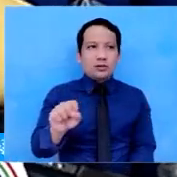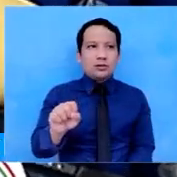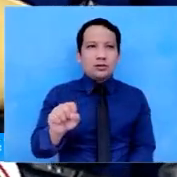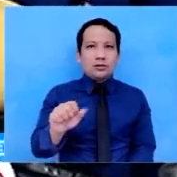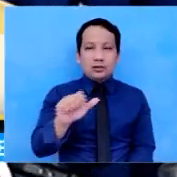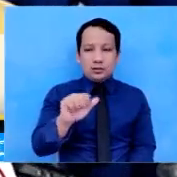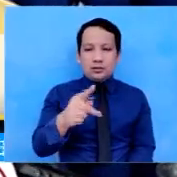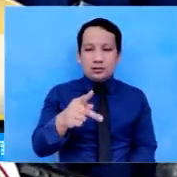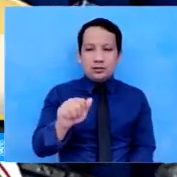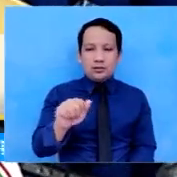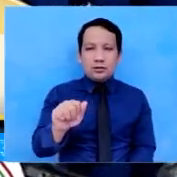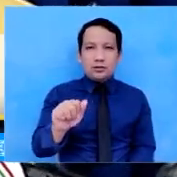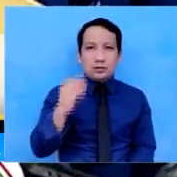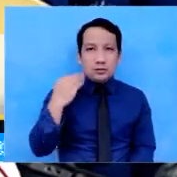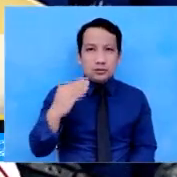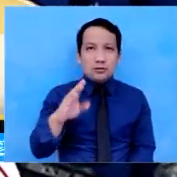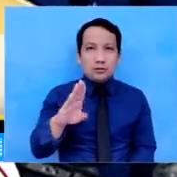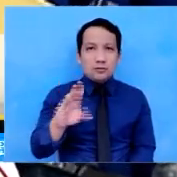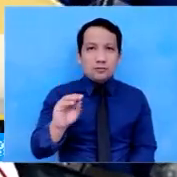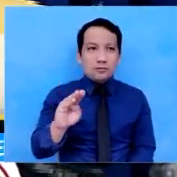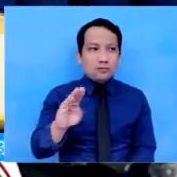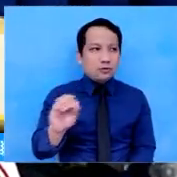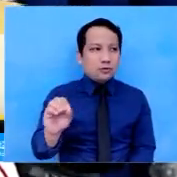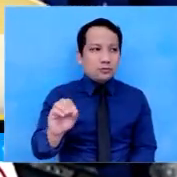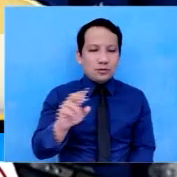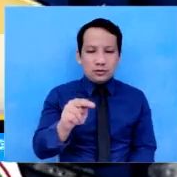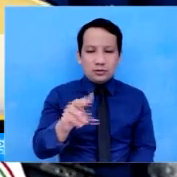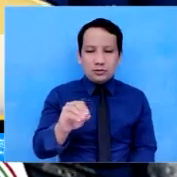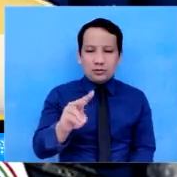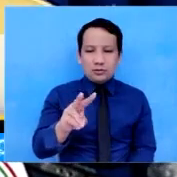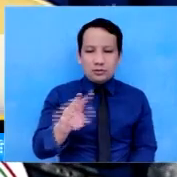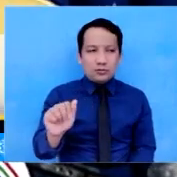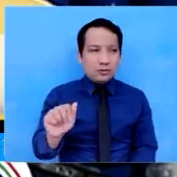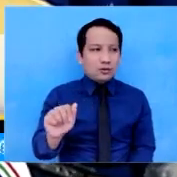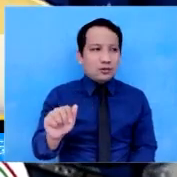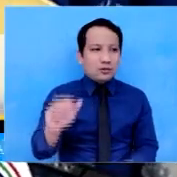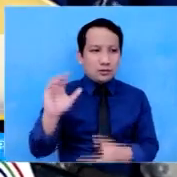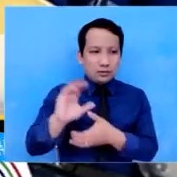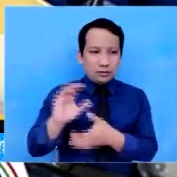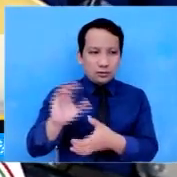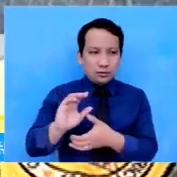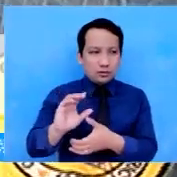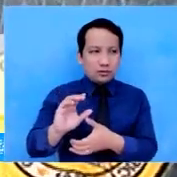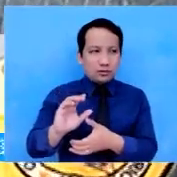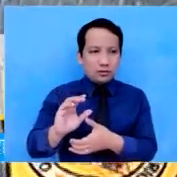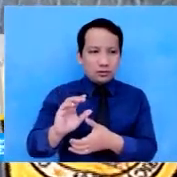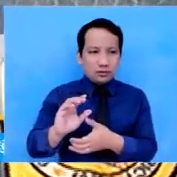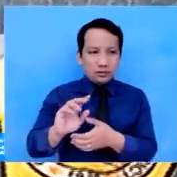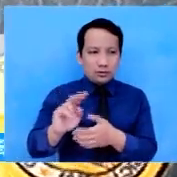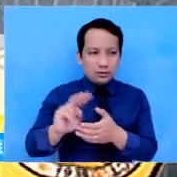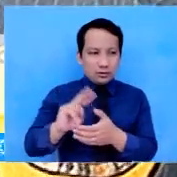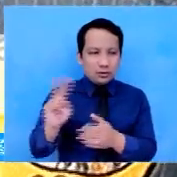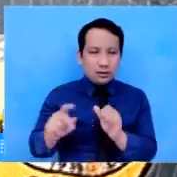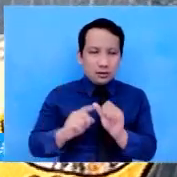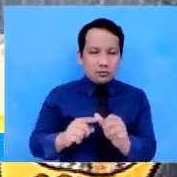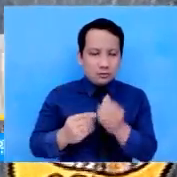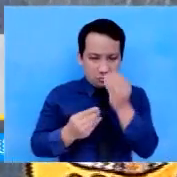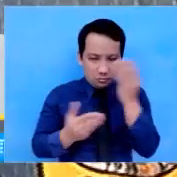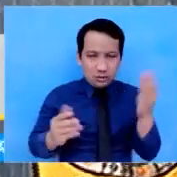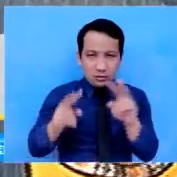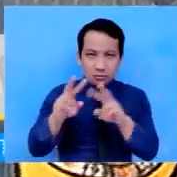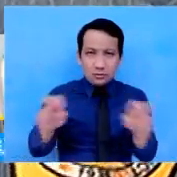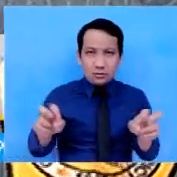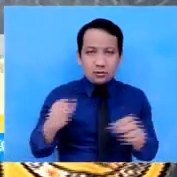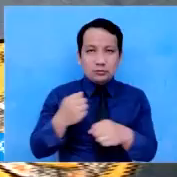Boss, is area ng Novaliches, Caloocan, Valenzuela. Lumalabas sa investigasyon na ginawa